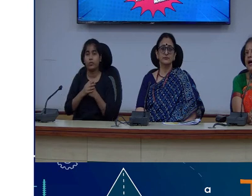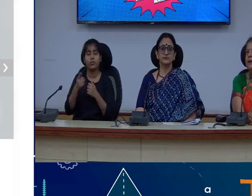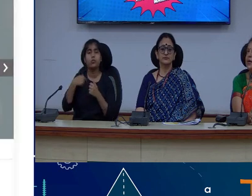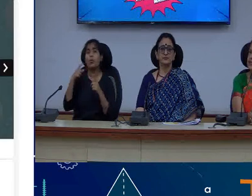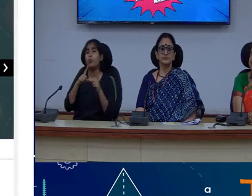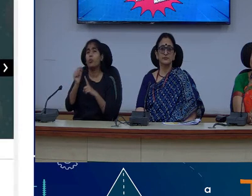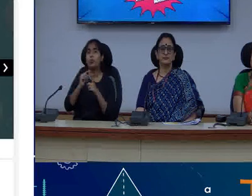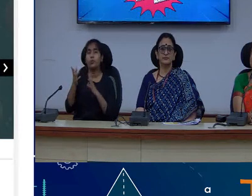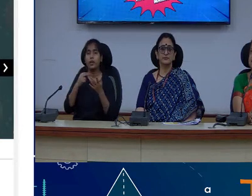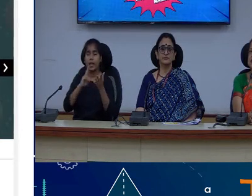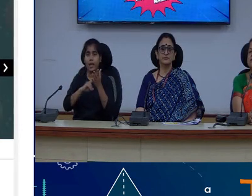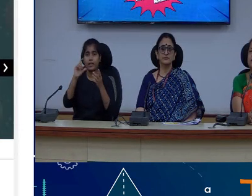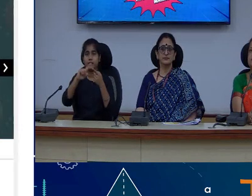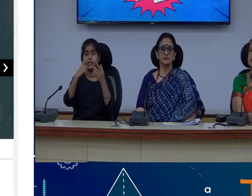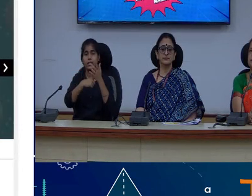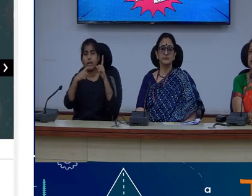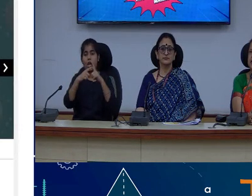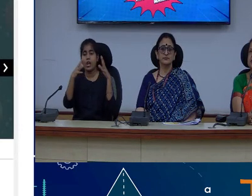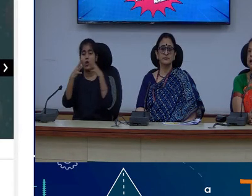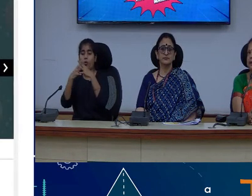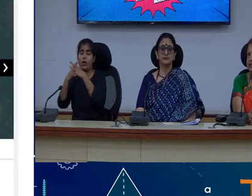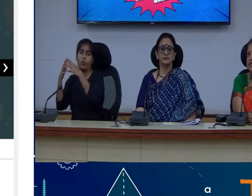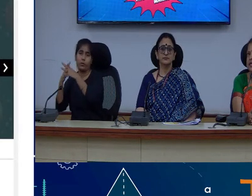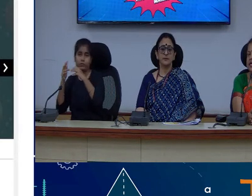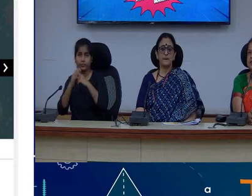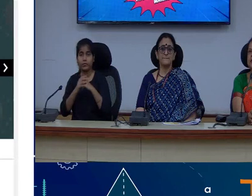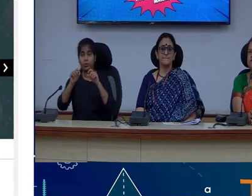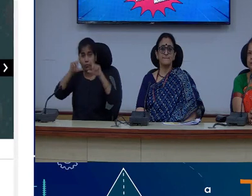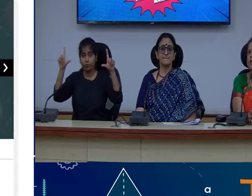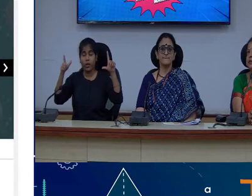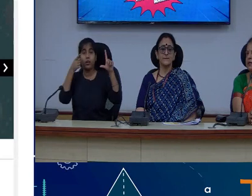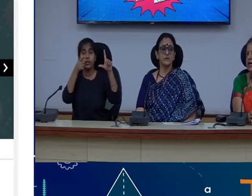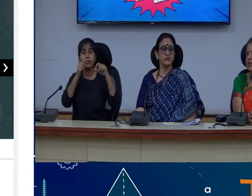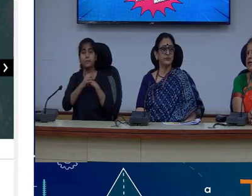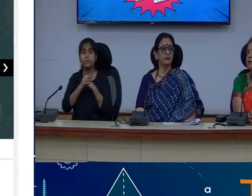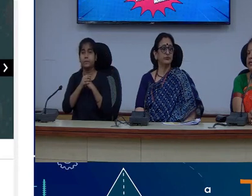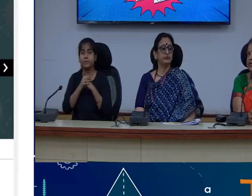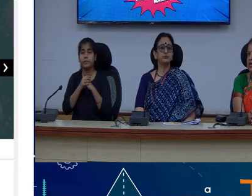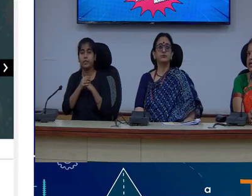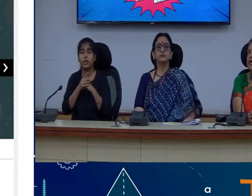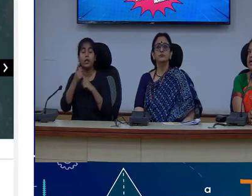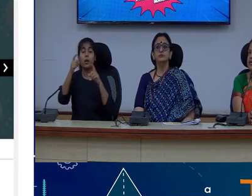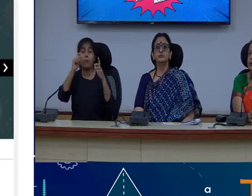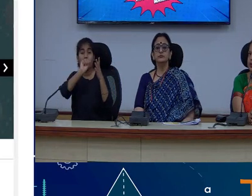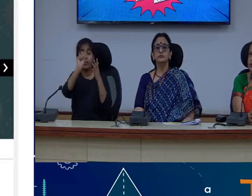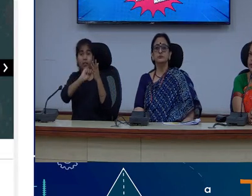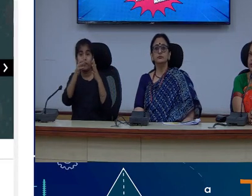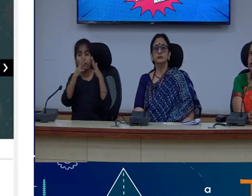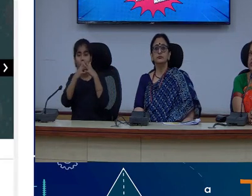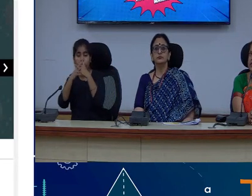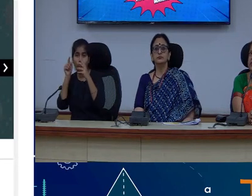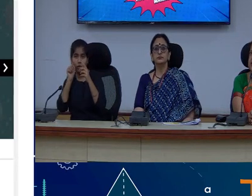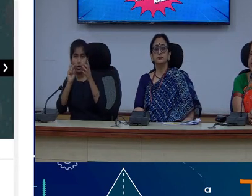प्रिया तक हम पहुँचेंगे. सो लेट्स सी, नेक्स्ट पर आइए. आपको करना क्या है, आप NCERT